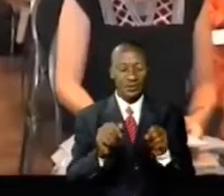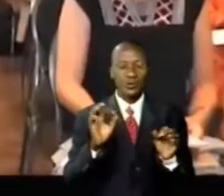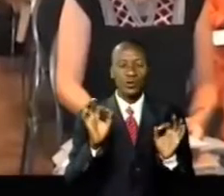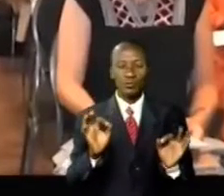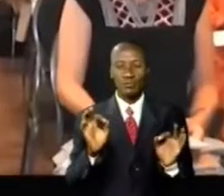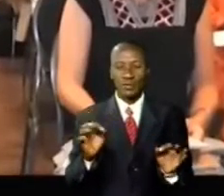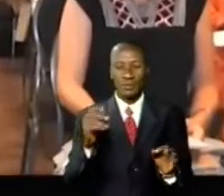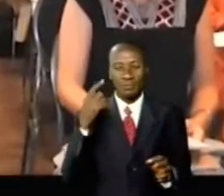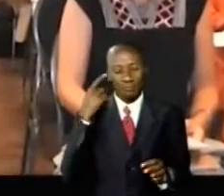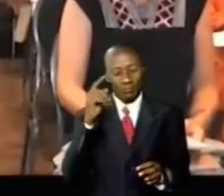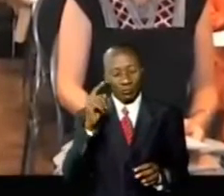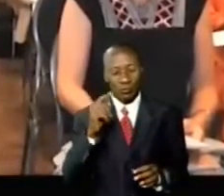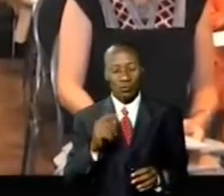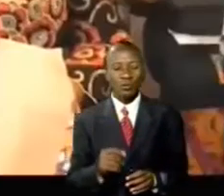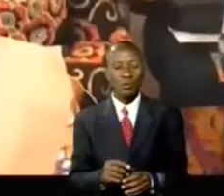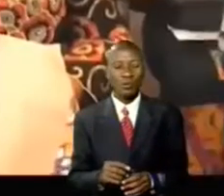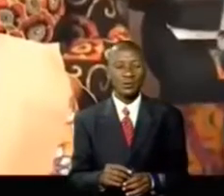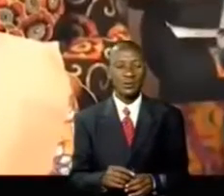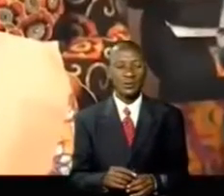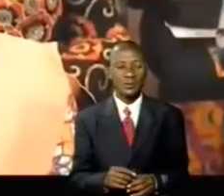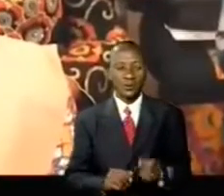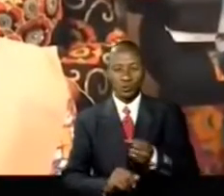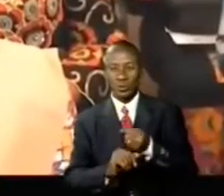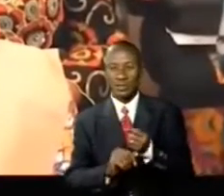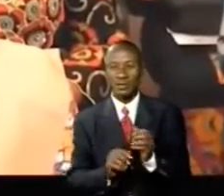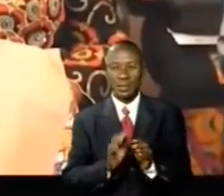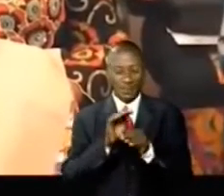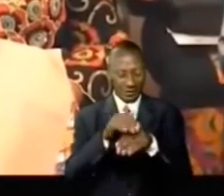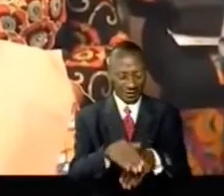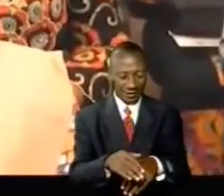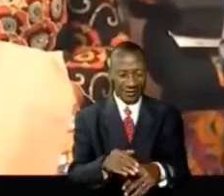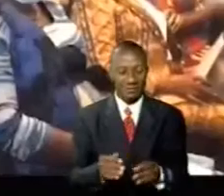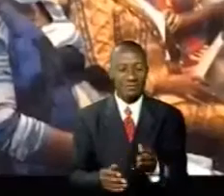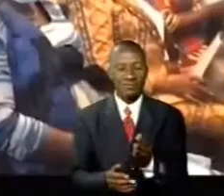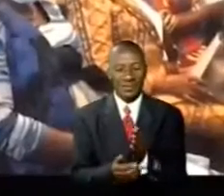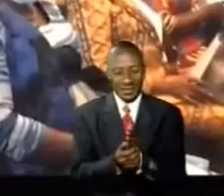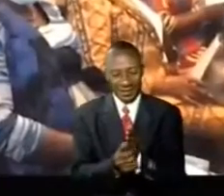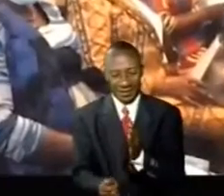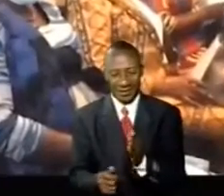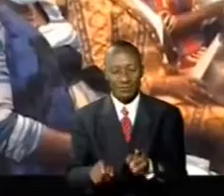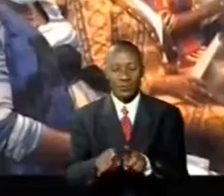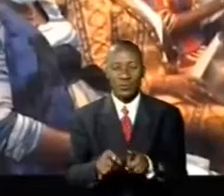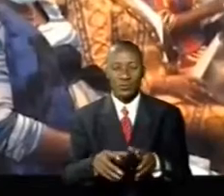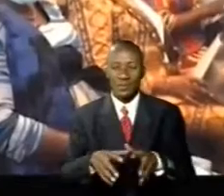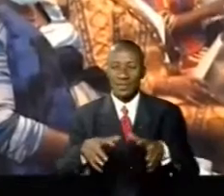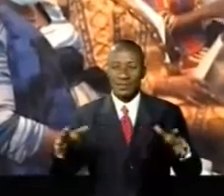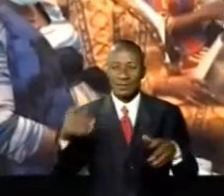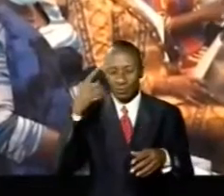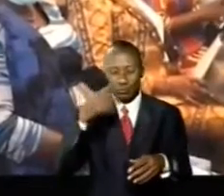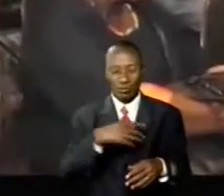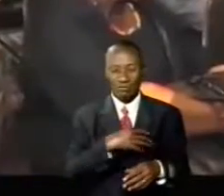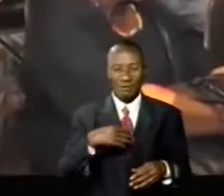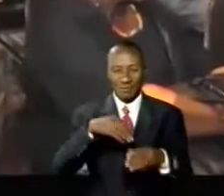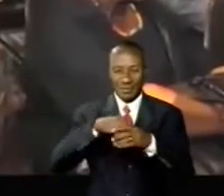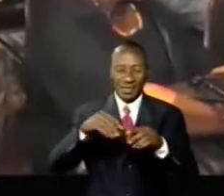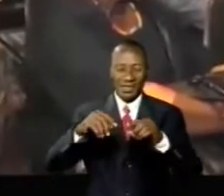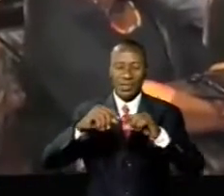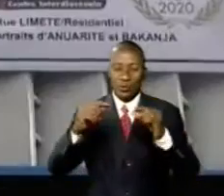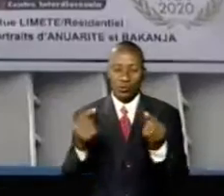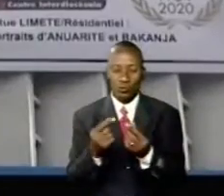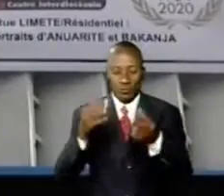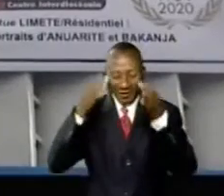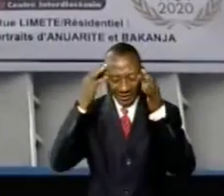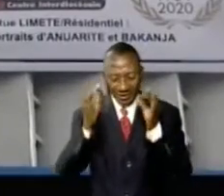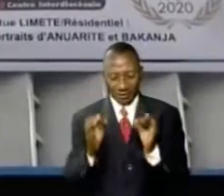la participation qualitative et quantitative de la femme dans les cercles de prise de décision. Bien avant,